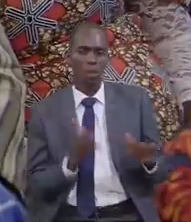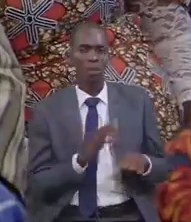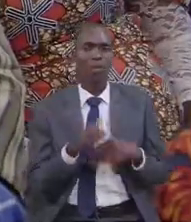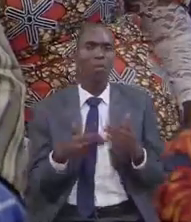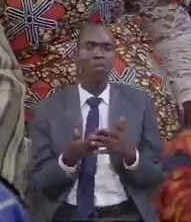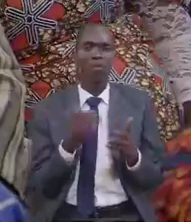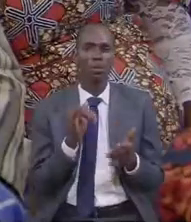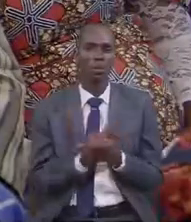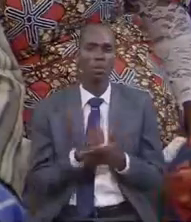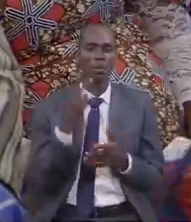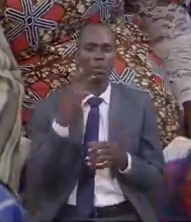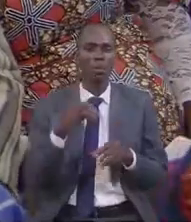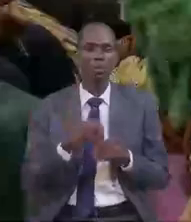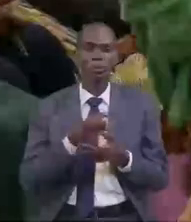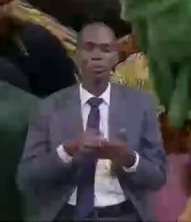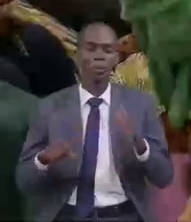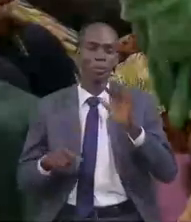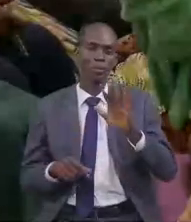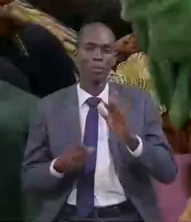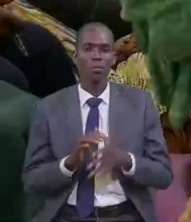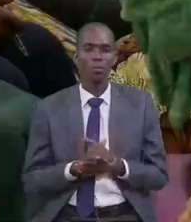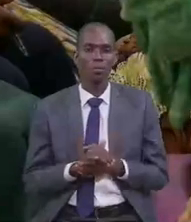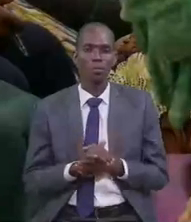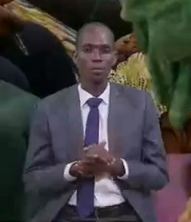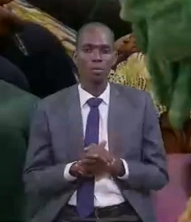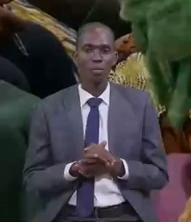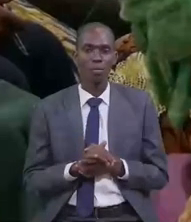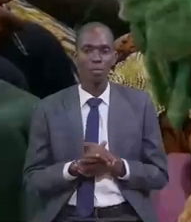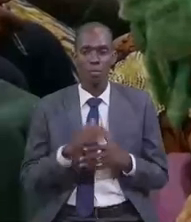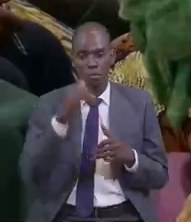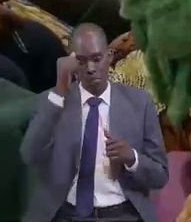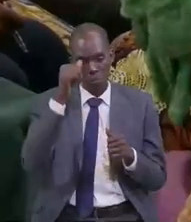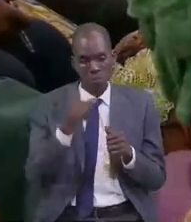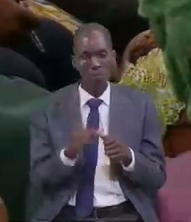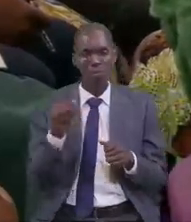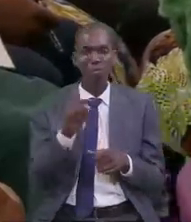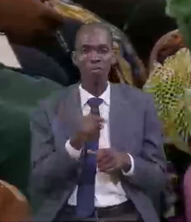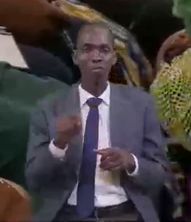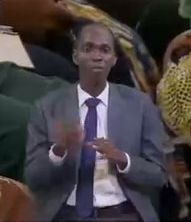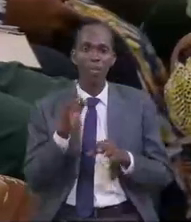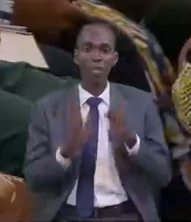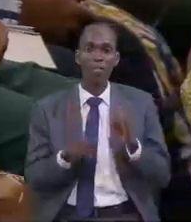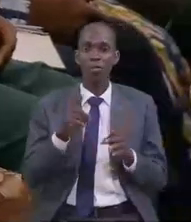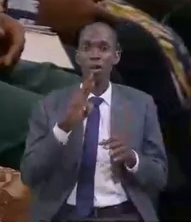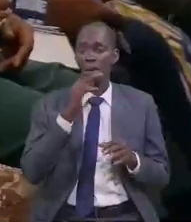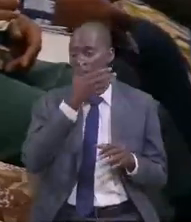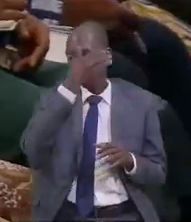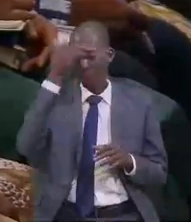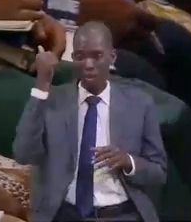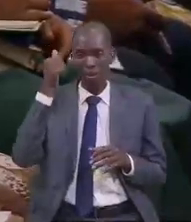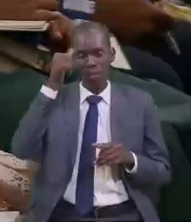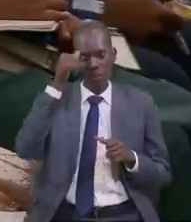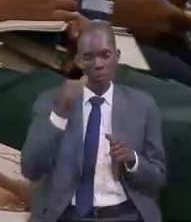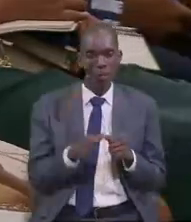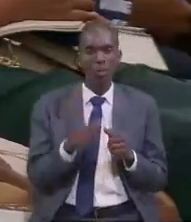abandonné. Le verset 5 dit, souviens-toi donc, si tu as oublié, souviens-toi donc. Si tu